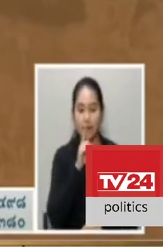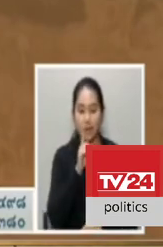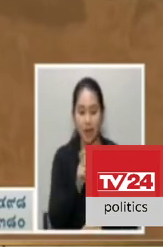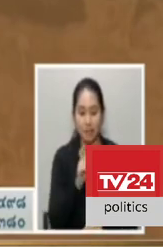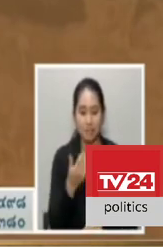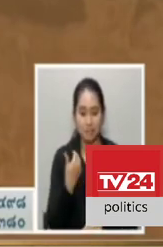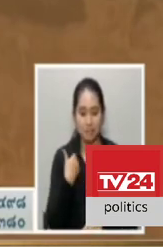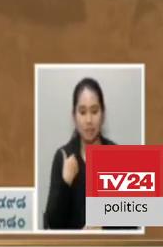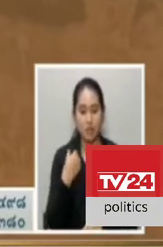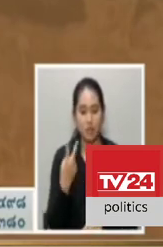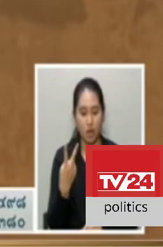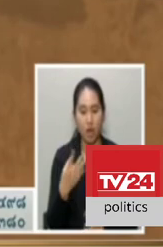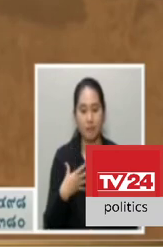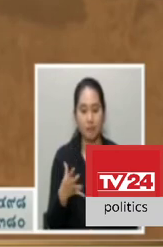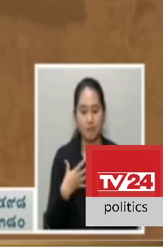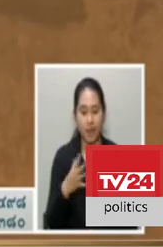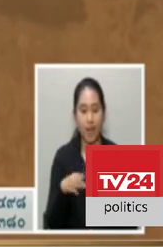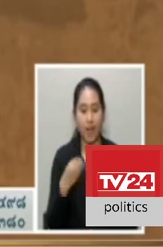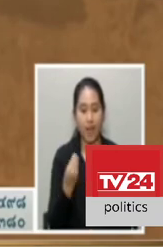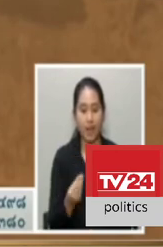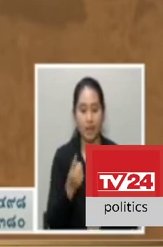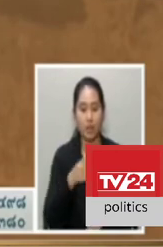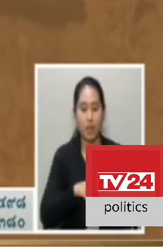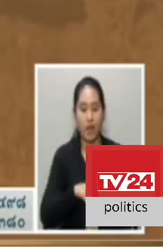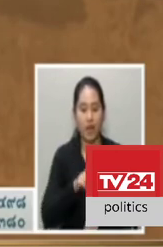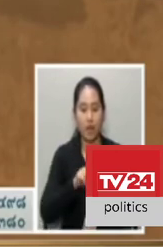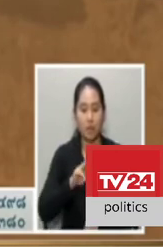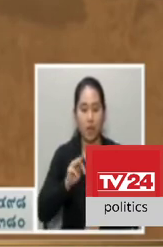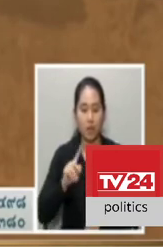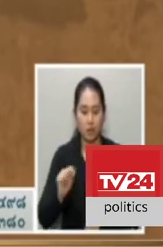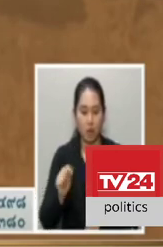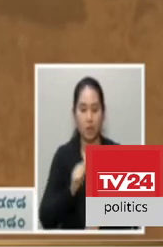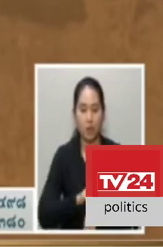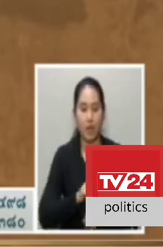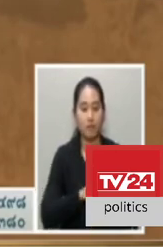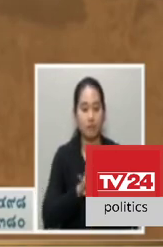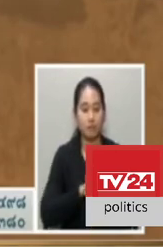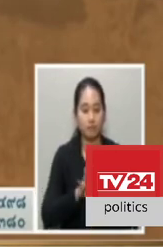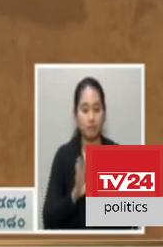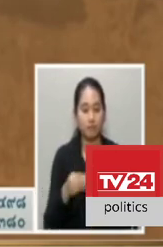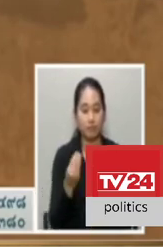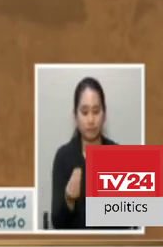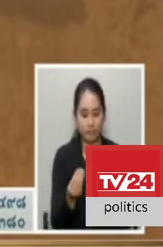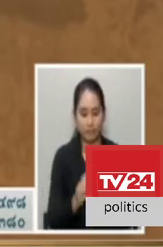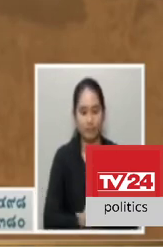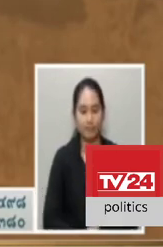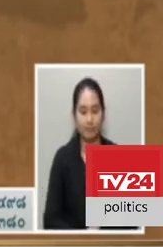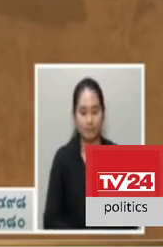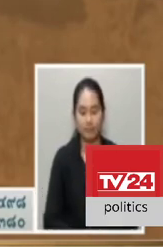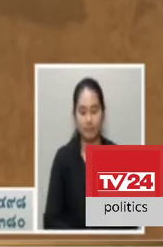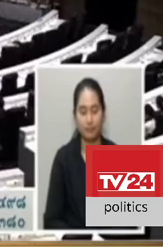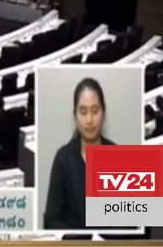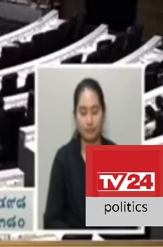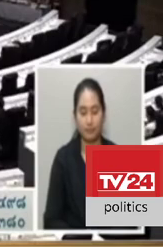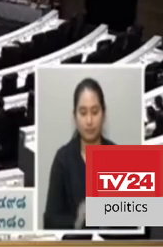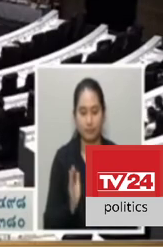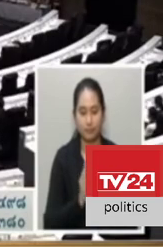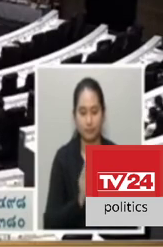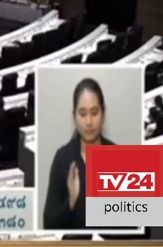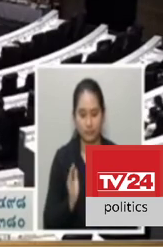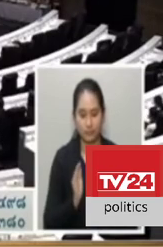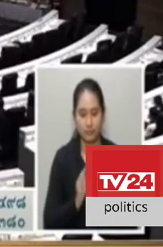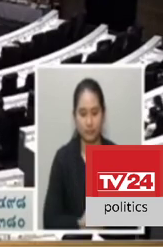ฉะนั้นก็อนุโลมให้ท่านใช้เวลาต่อไปนี้ก็พอสมควรตามสมควรครับเชิญนะครับ ขอบคุณครับท่านประธาน